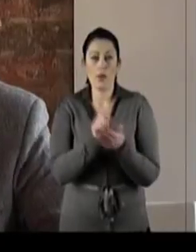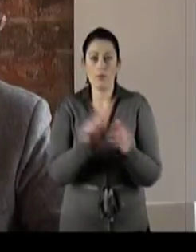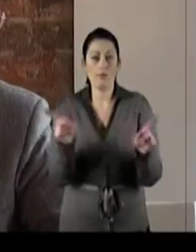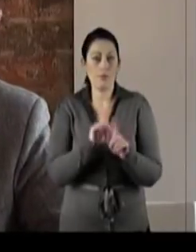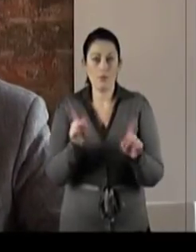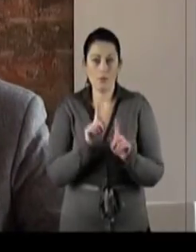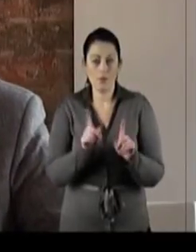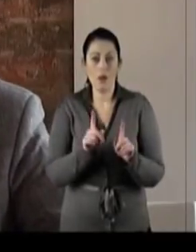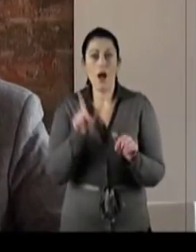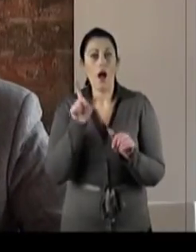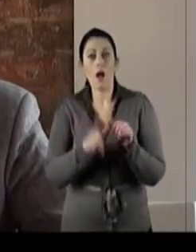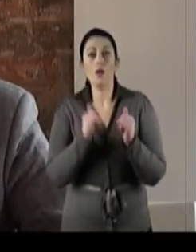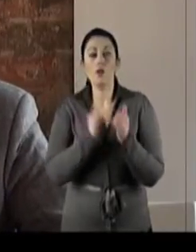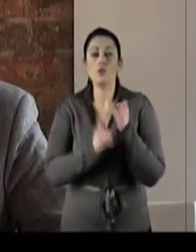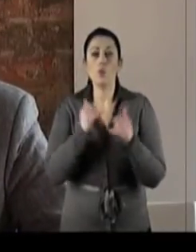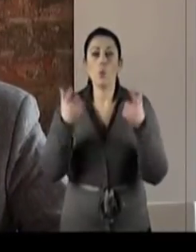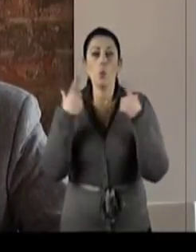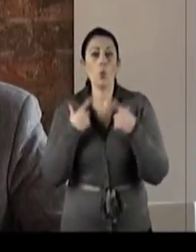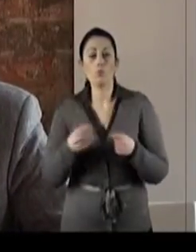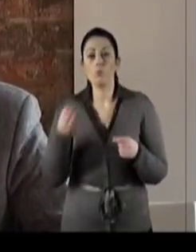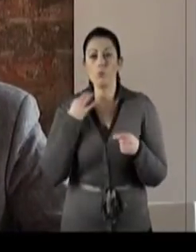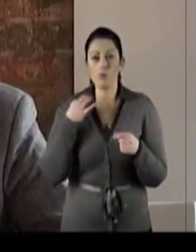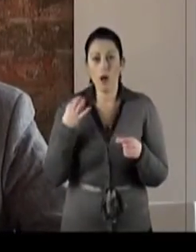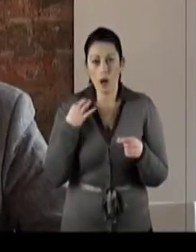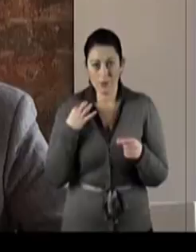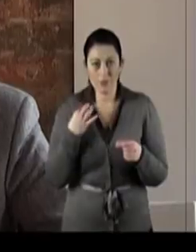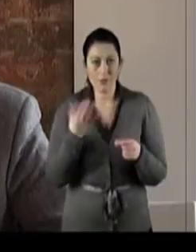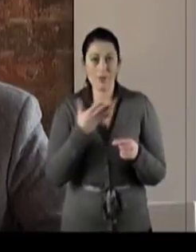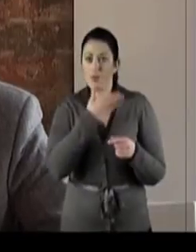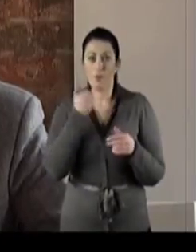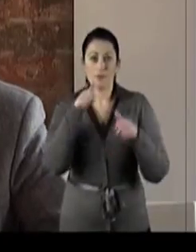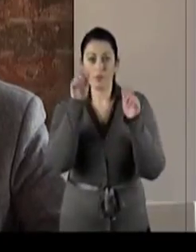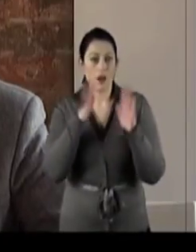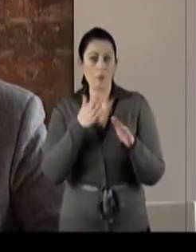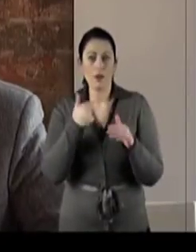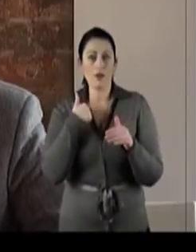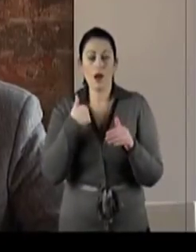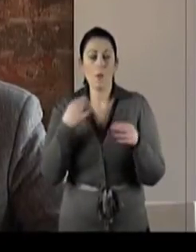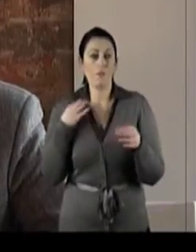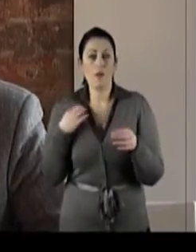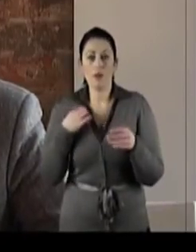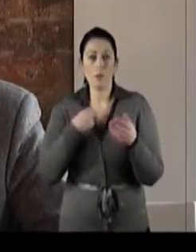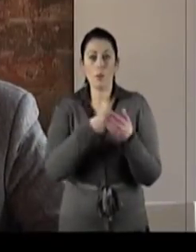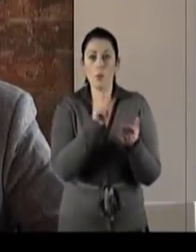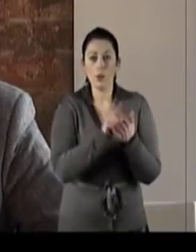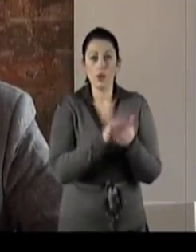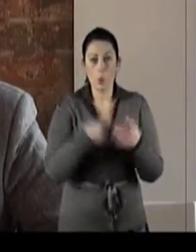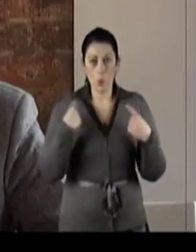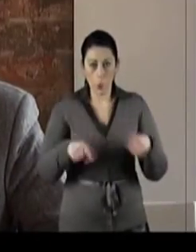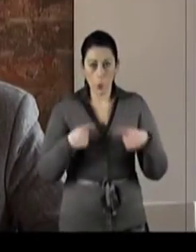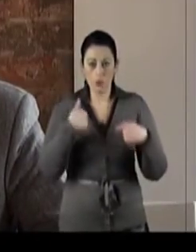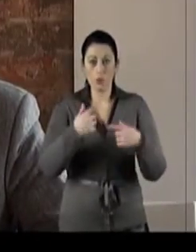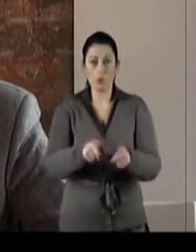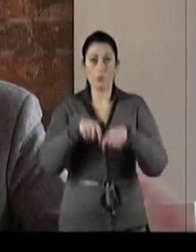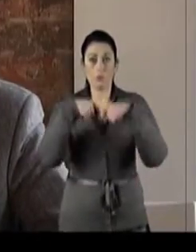Bo w takim przypadku oczywiście no, po naszej stronie nie ma żadnego obowiązku tutaj rozliczenia się z